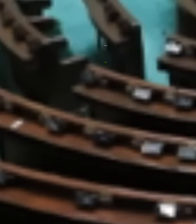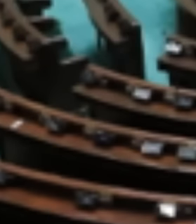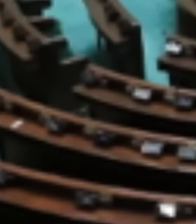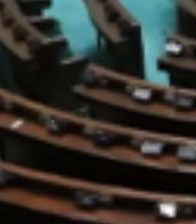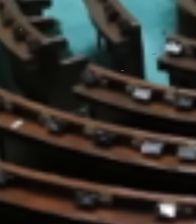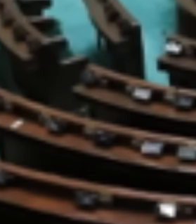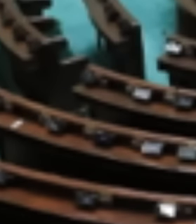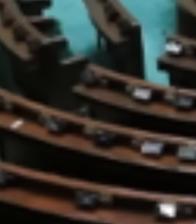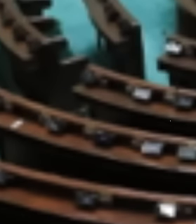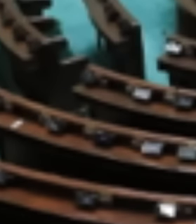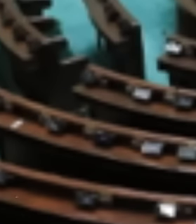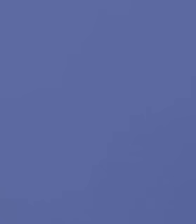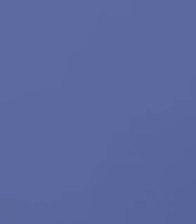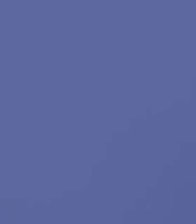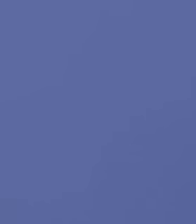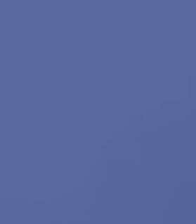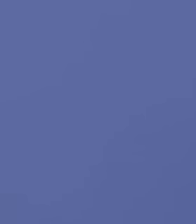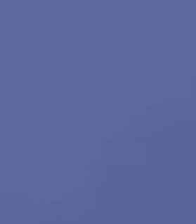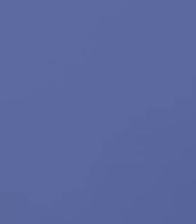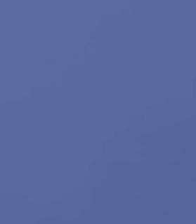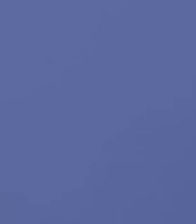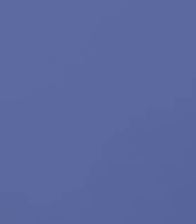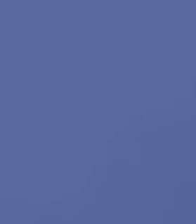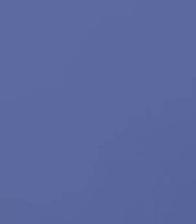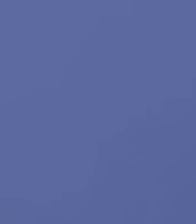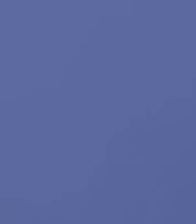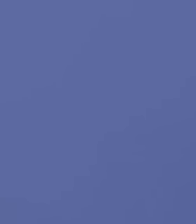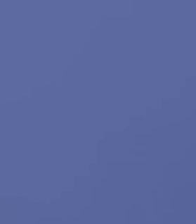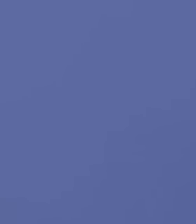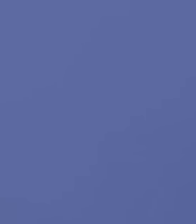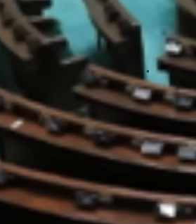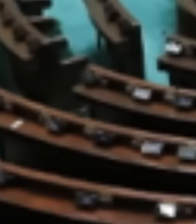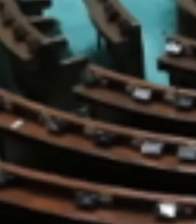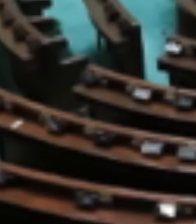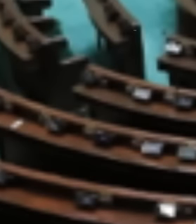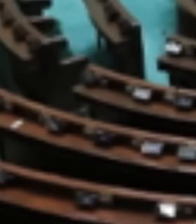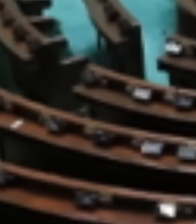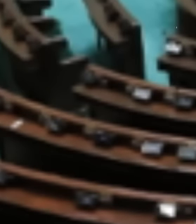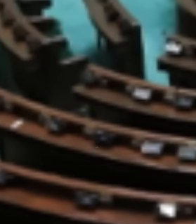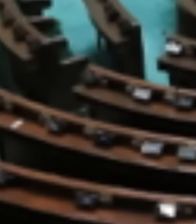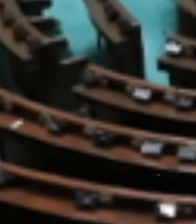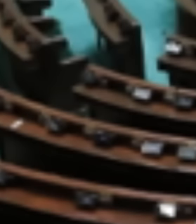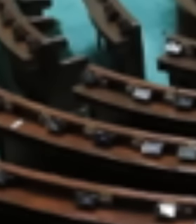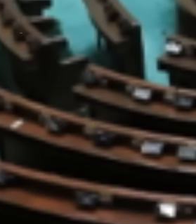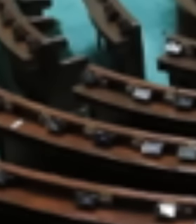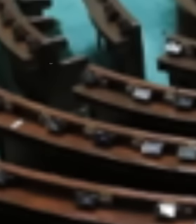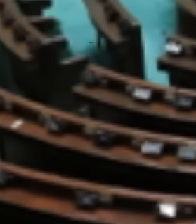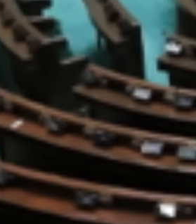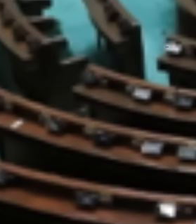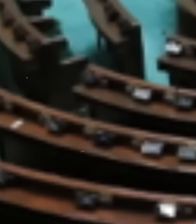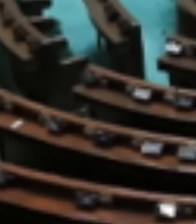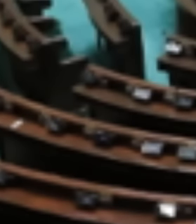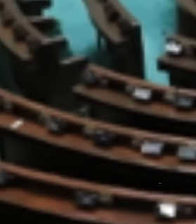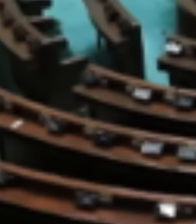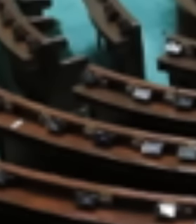Witam panią poseł bardzo serdecznie. Dobry wieczór panie redaktorze, dobry wieczór państwu. Nie udało się zrealizować tych najważniejszych obietnic, tych priorytetowych, na bazie których